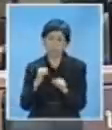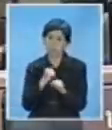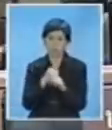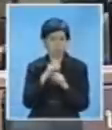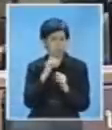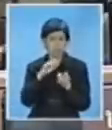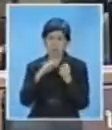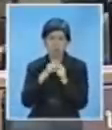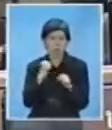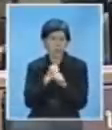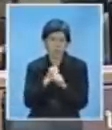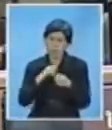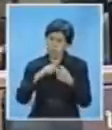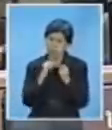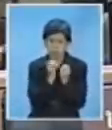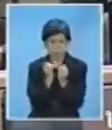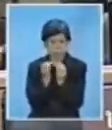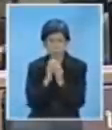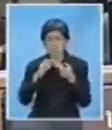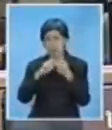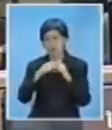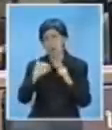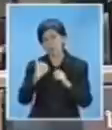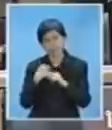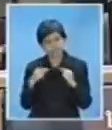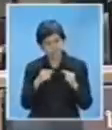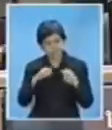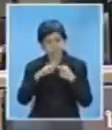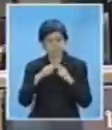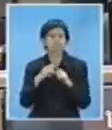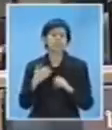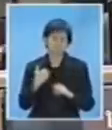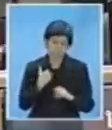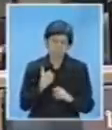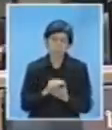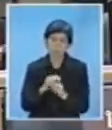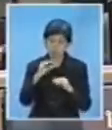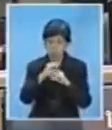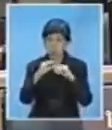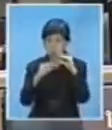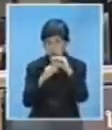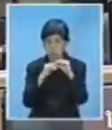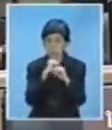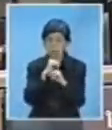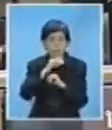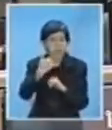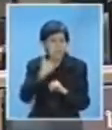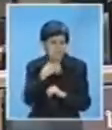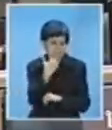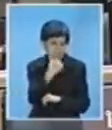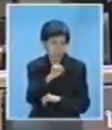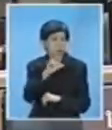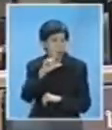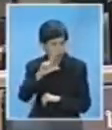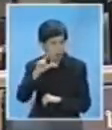เสี่ยงและลดผลกระทบของปัญหาความขัดกันแห่งผลประโยชน์ของโครงการที่อาจจะมีมูลค่าถึง10ล้านล้าน